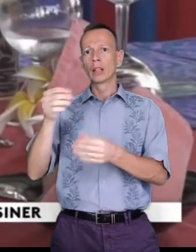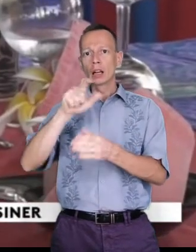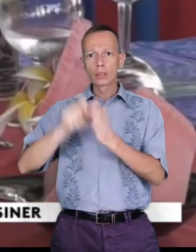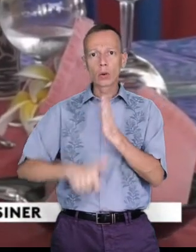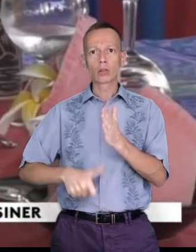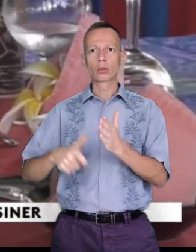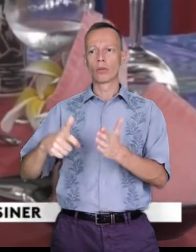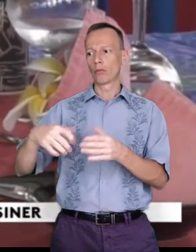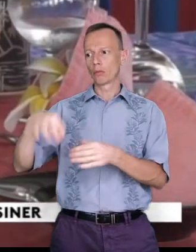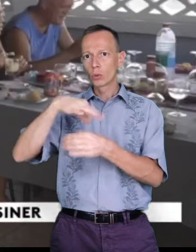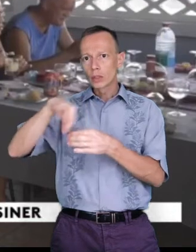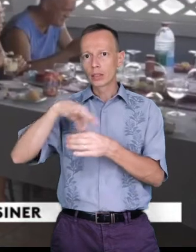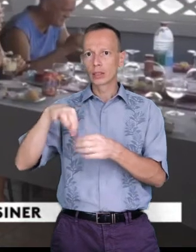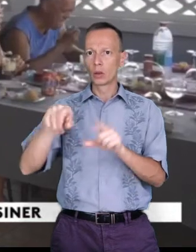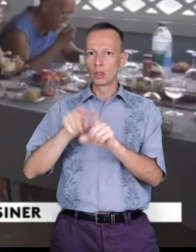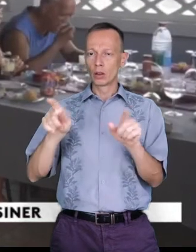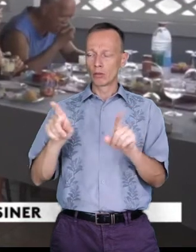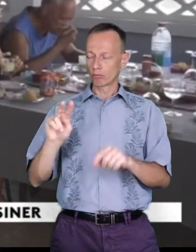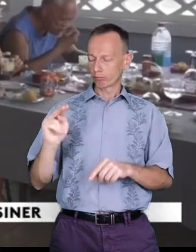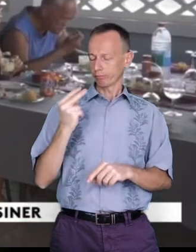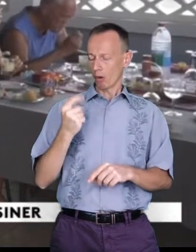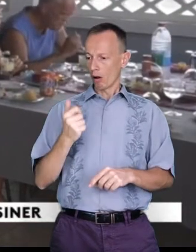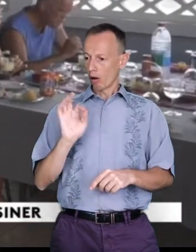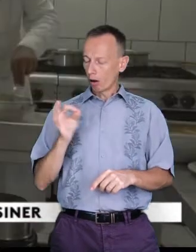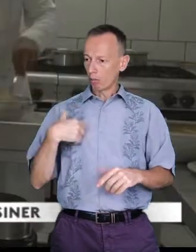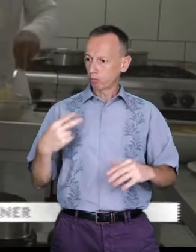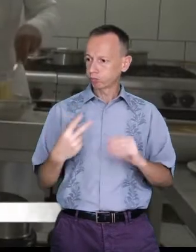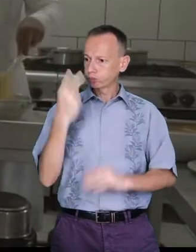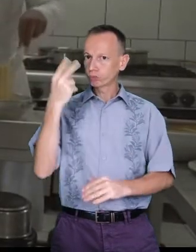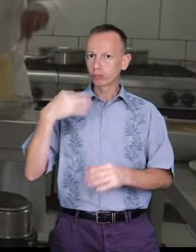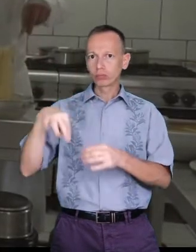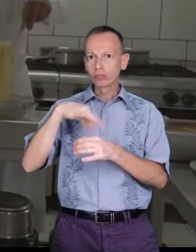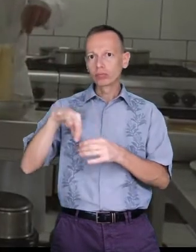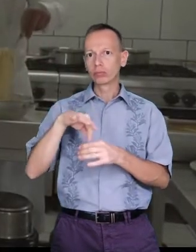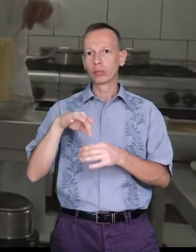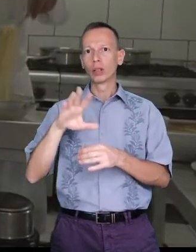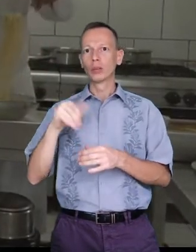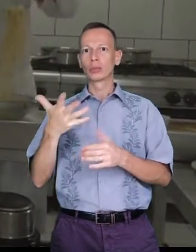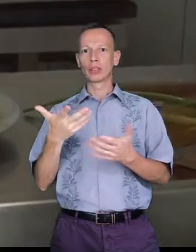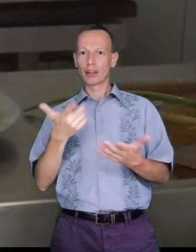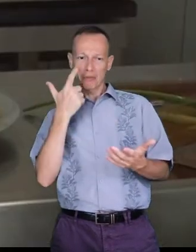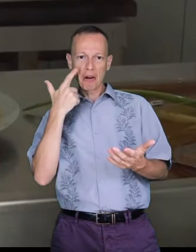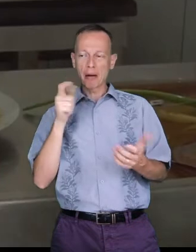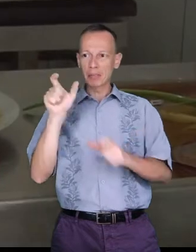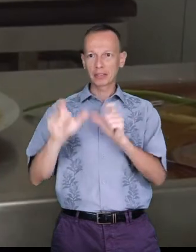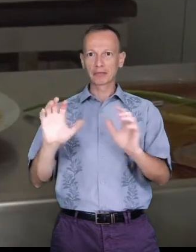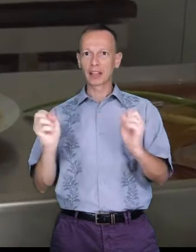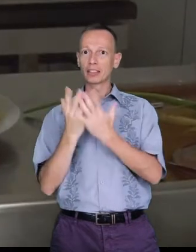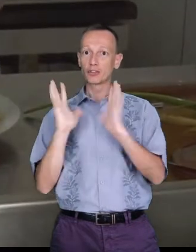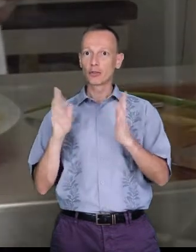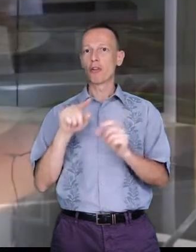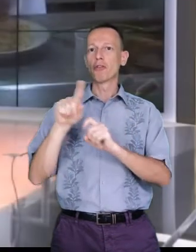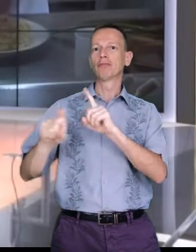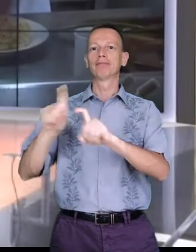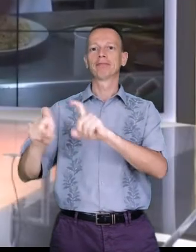à cuisiner et pour nombreux d'entre eux, ils découvrent aussi leur talent culinaire et à entendre les réactions, c'est plutôt